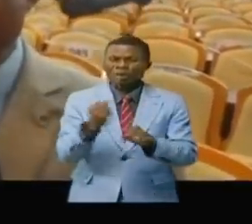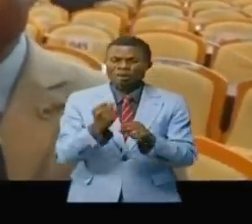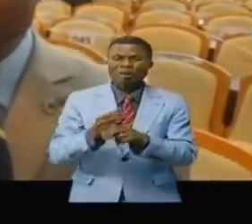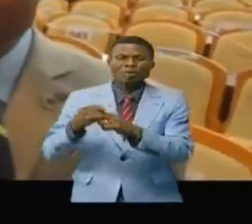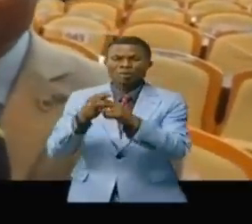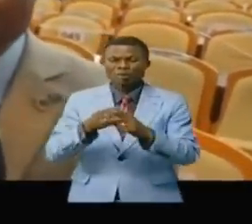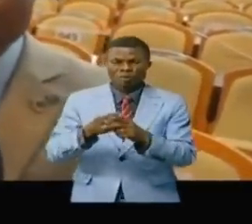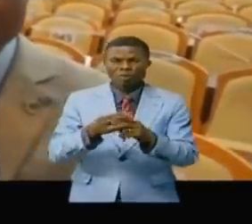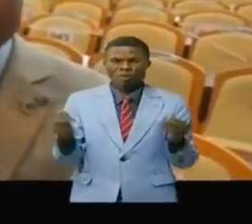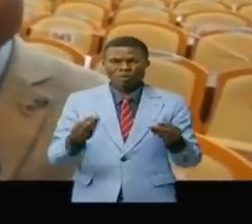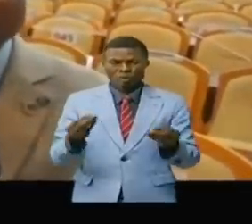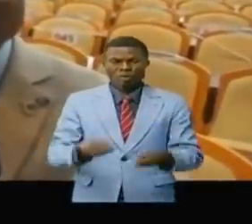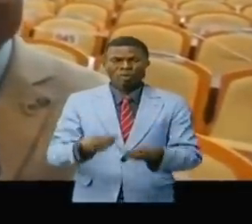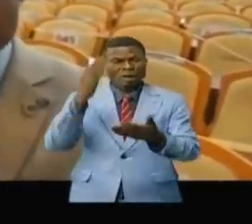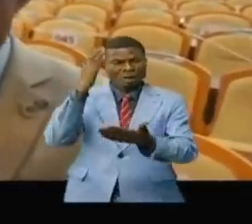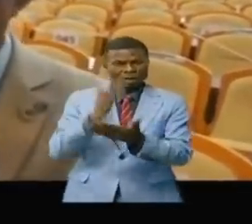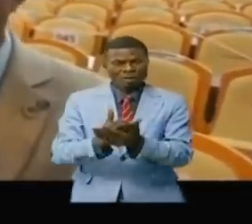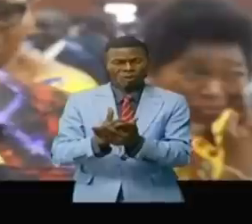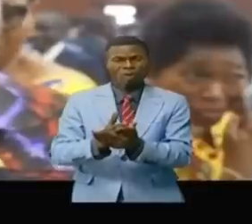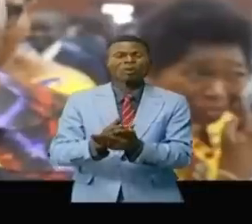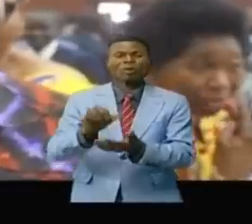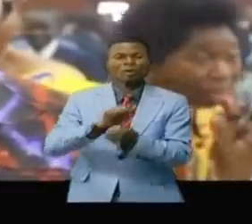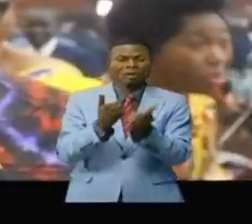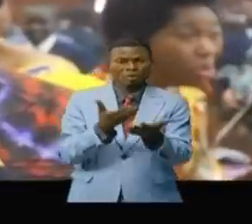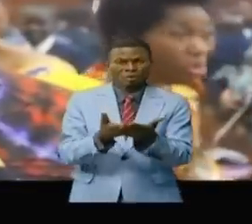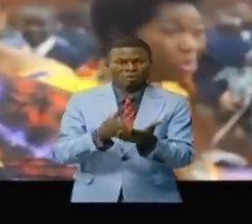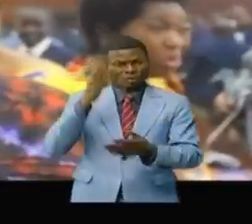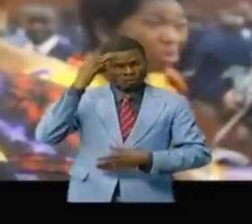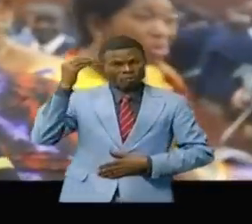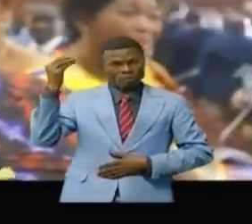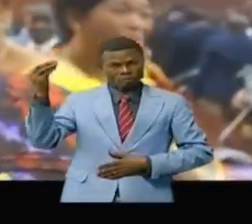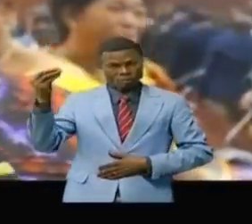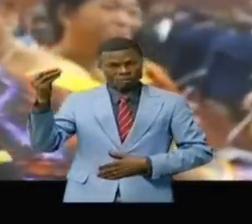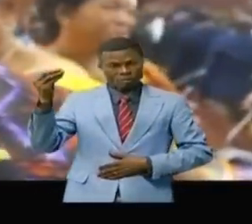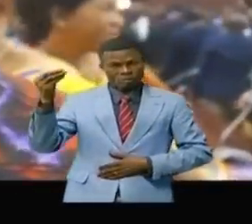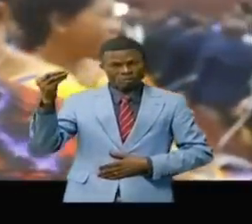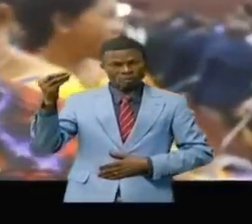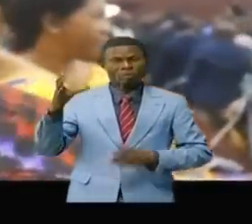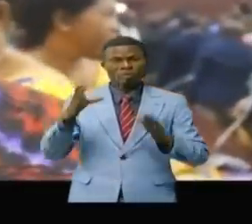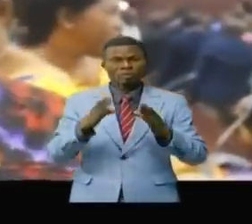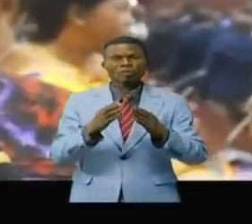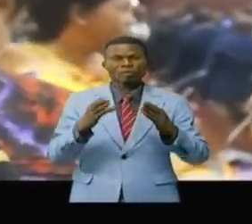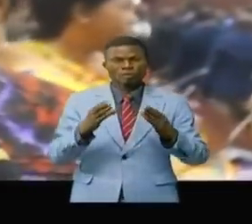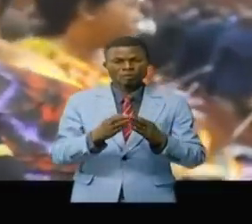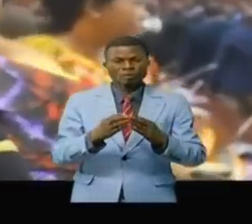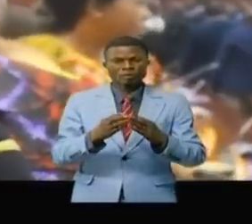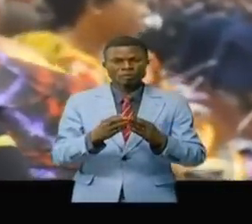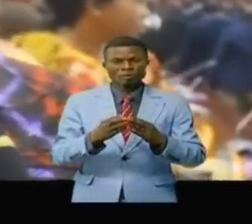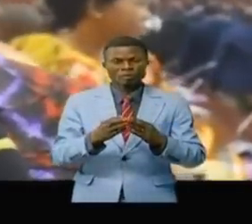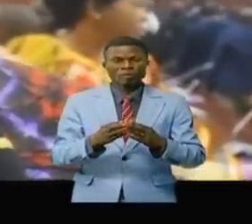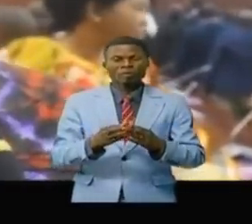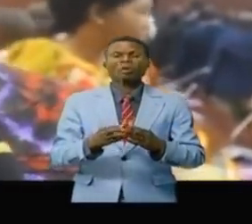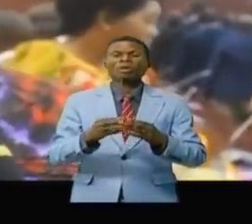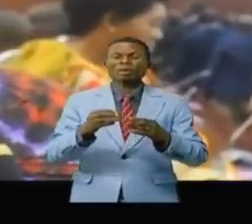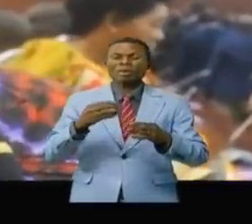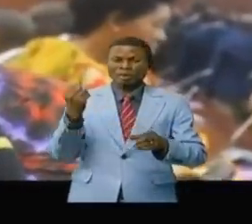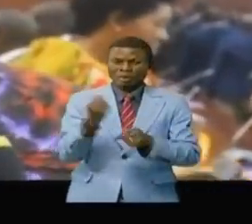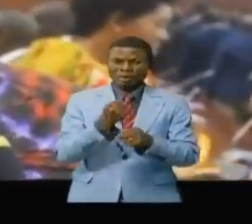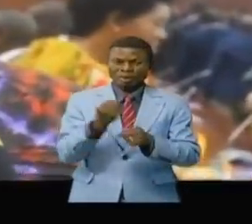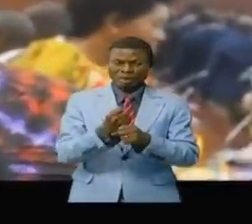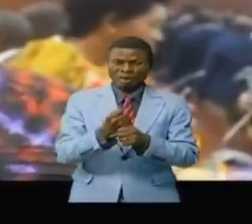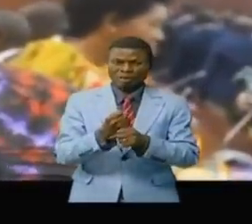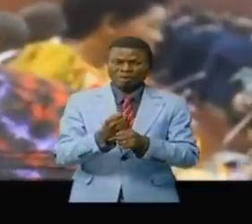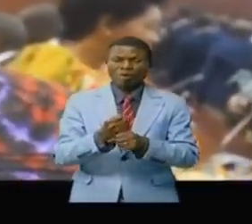sécurité afin de mettre fin à ces fléaux. Nous espérons qu'avec la session budgétaire qui va